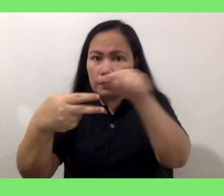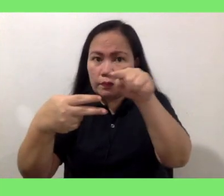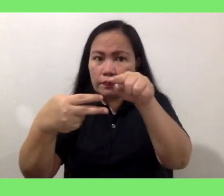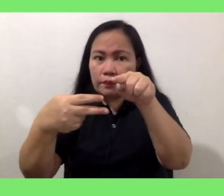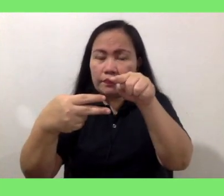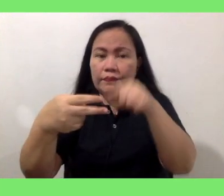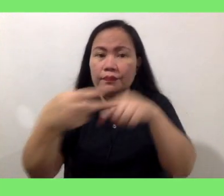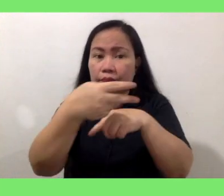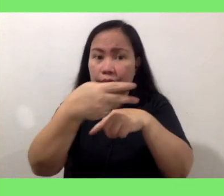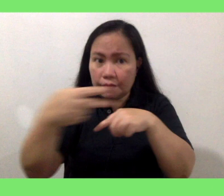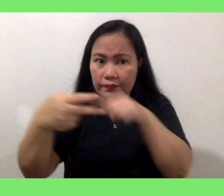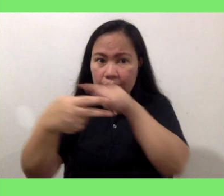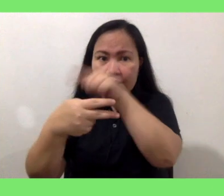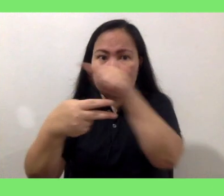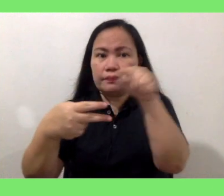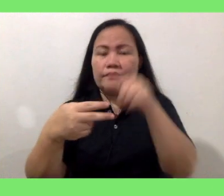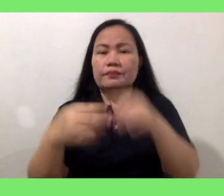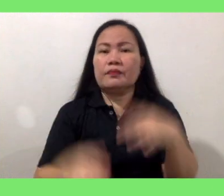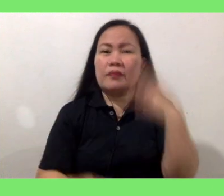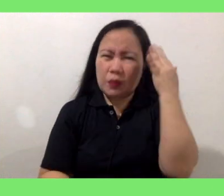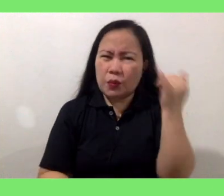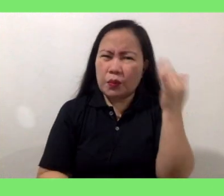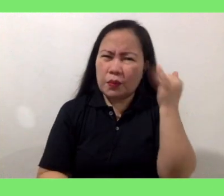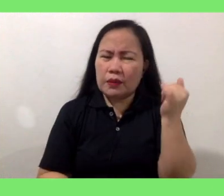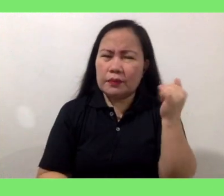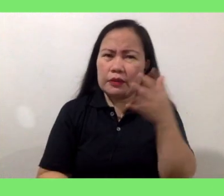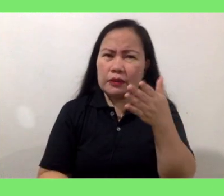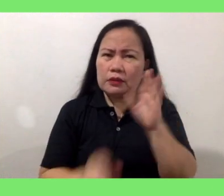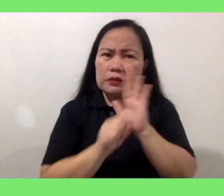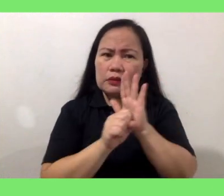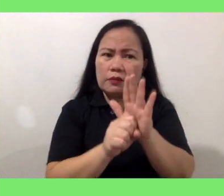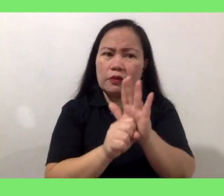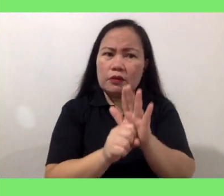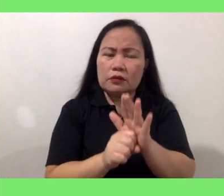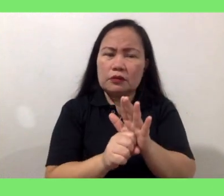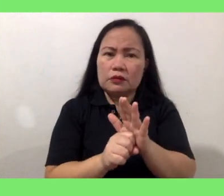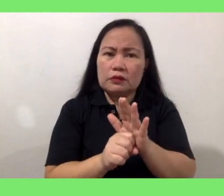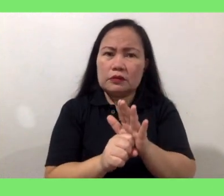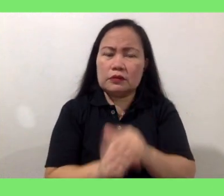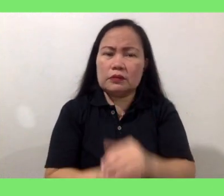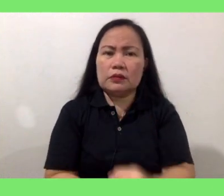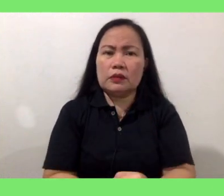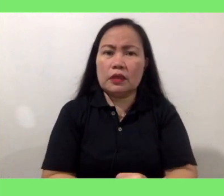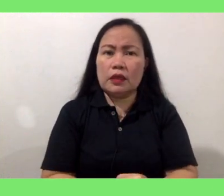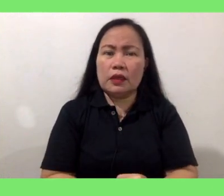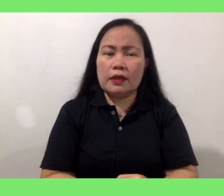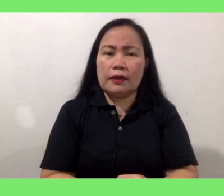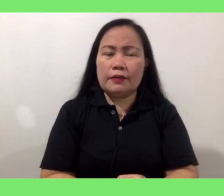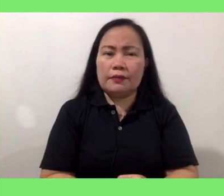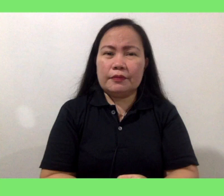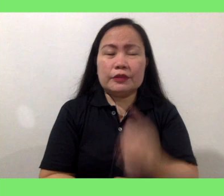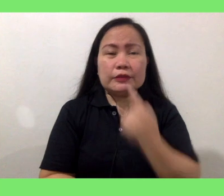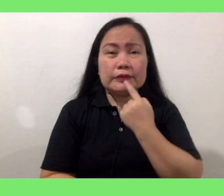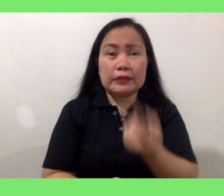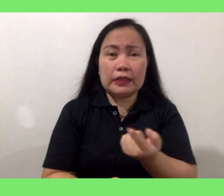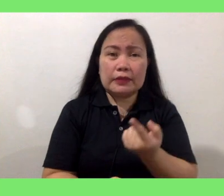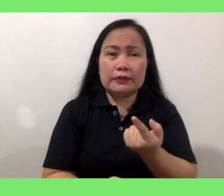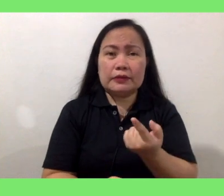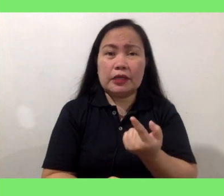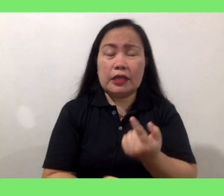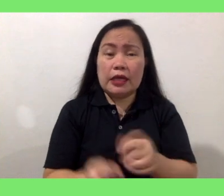sa taas. Okay? Bakit kaya ganun ang symbol niya? Kasi nga po, sabi ko nga po